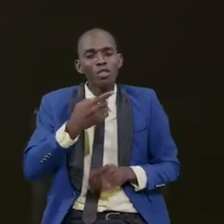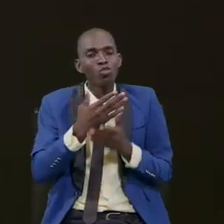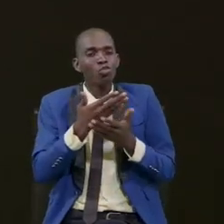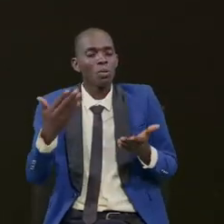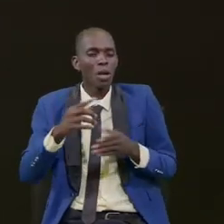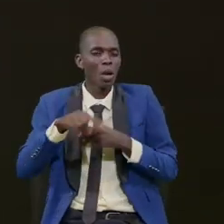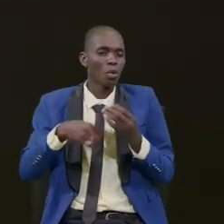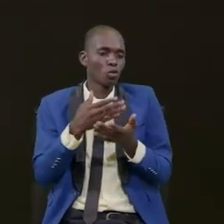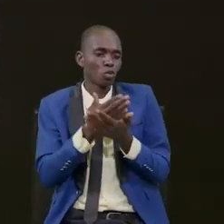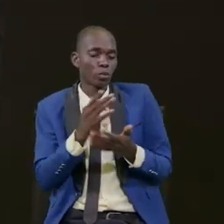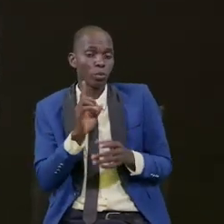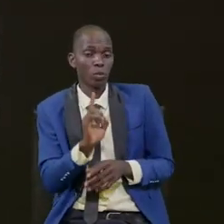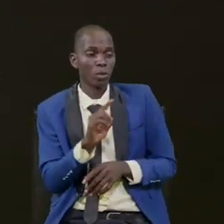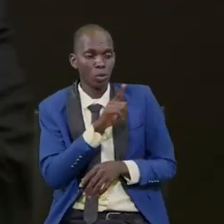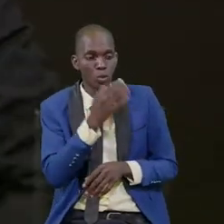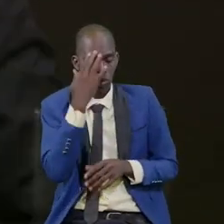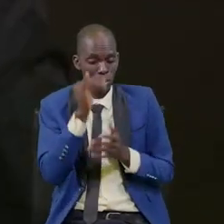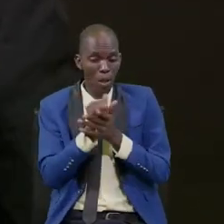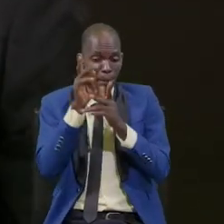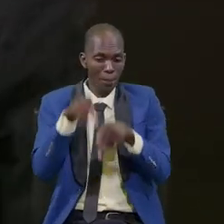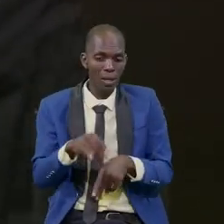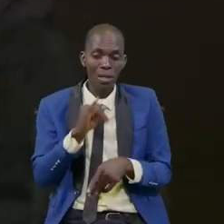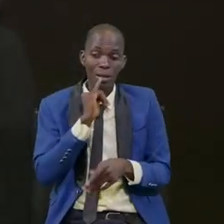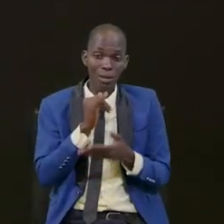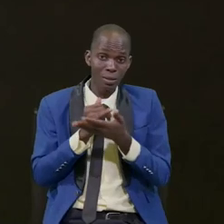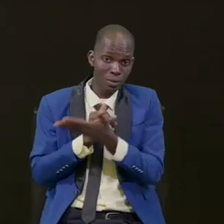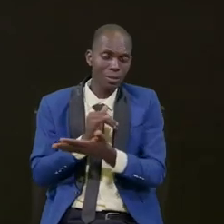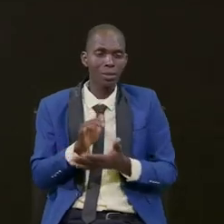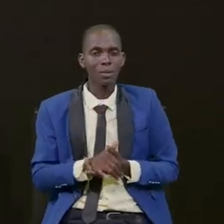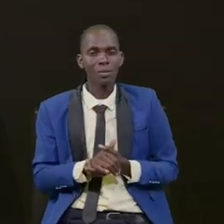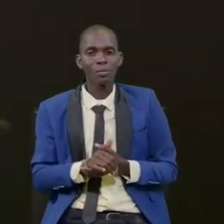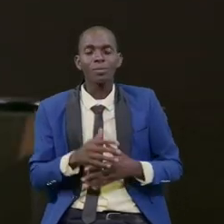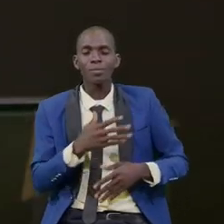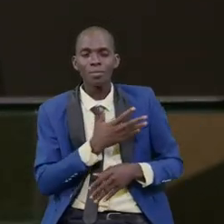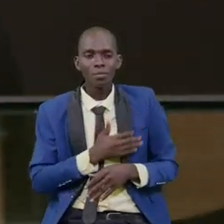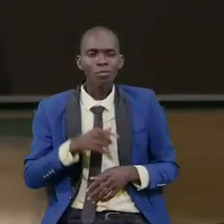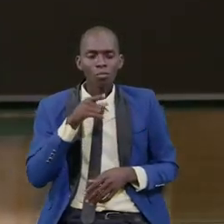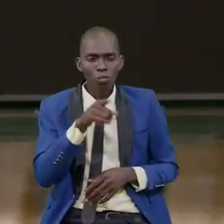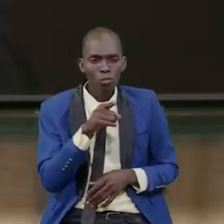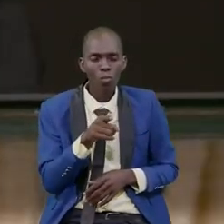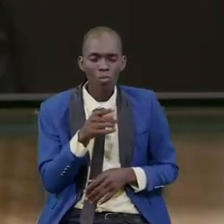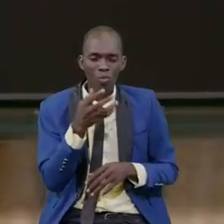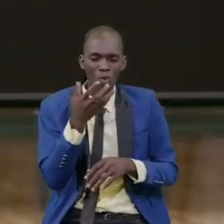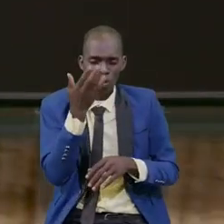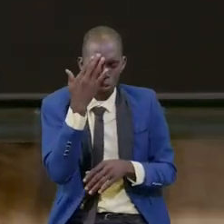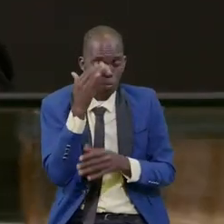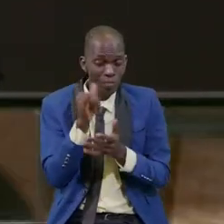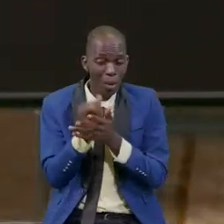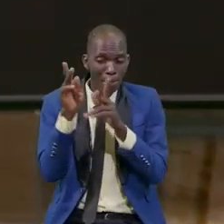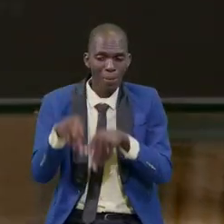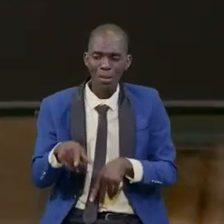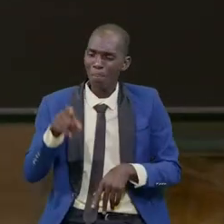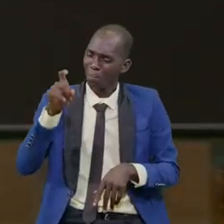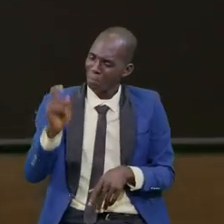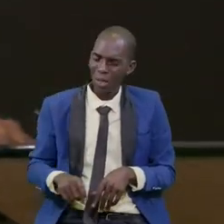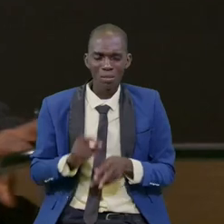quelqu'un et tu sais que la personne est là. Et tu sais que cet homme-là, la femme-là, doit se